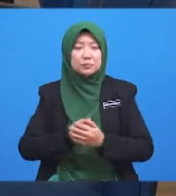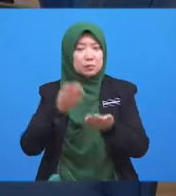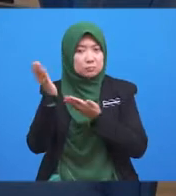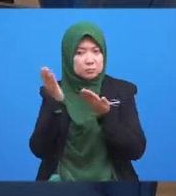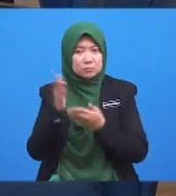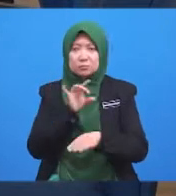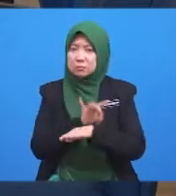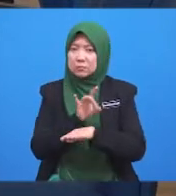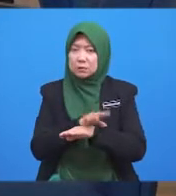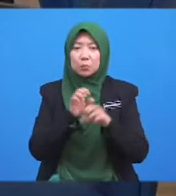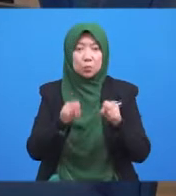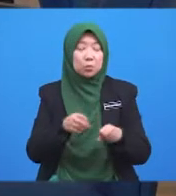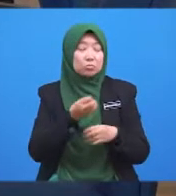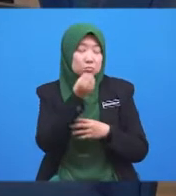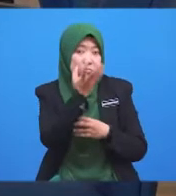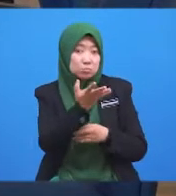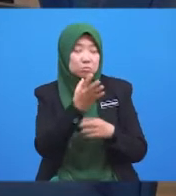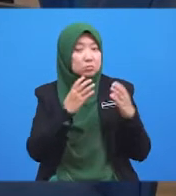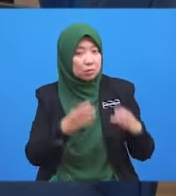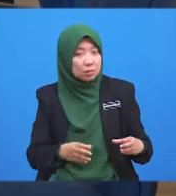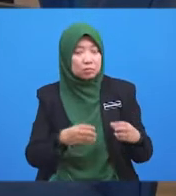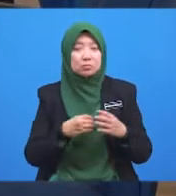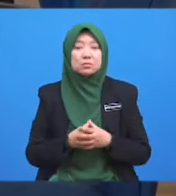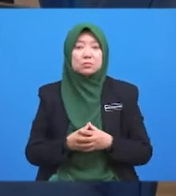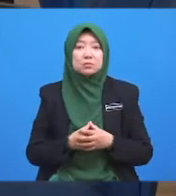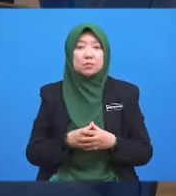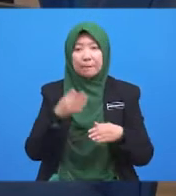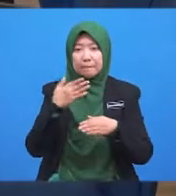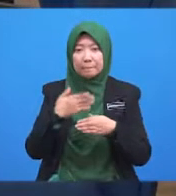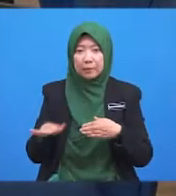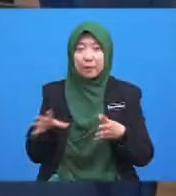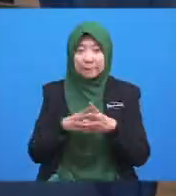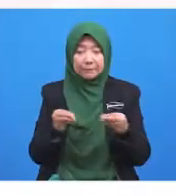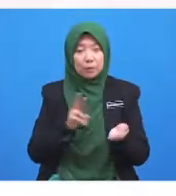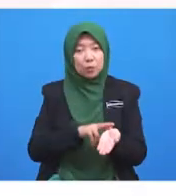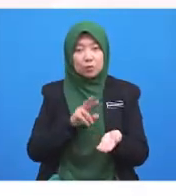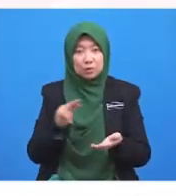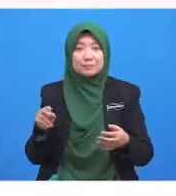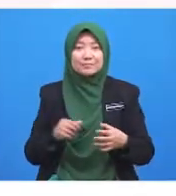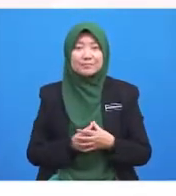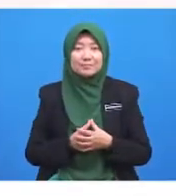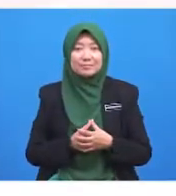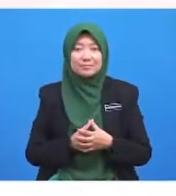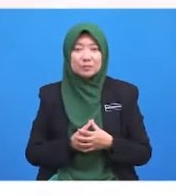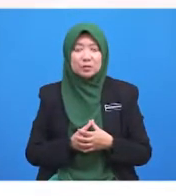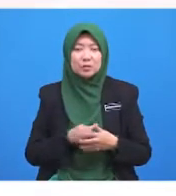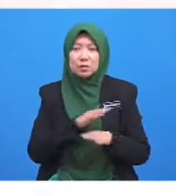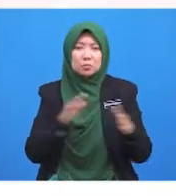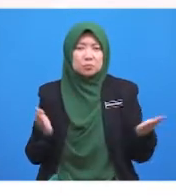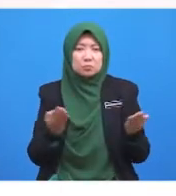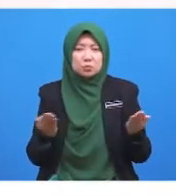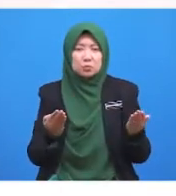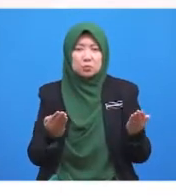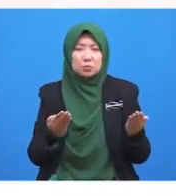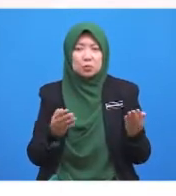boleh diberikan kepada pelanggan selepas melakukan rawatan badan ialah: tidak digalakkan